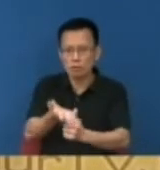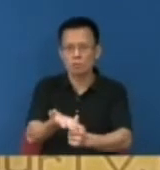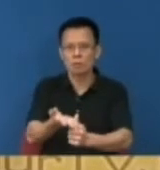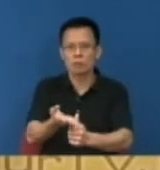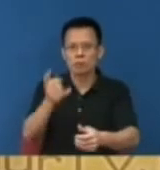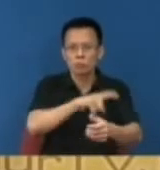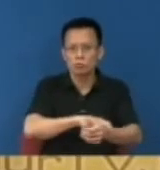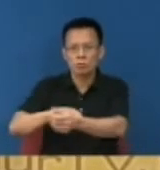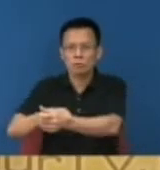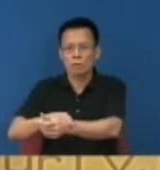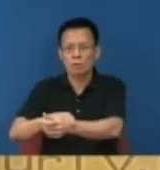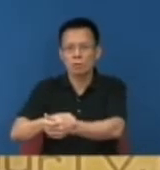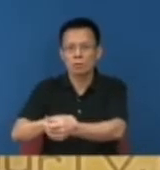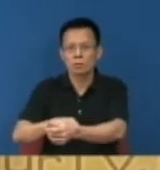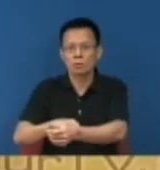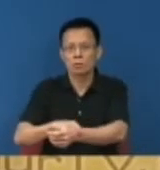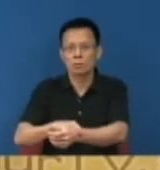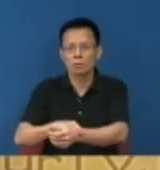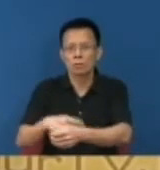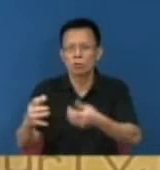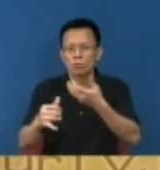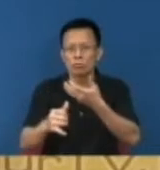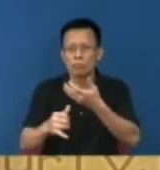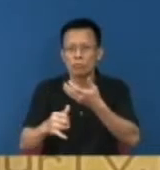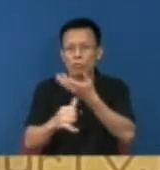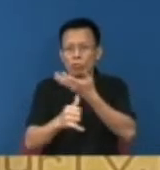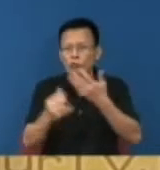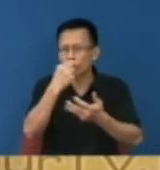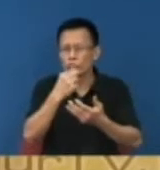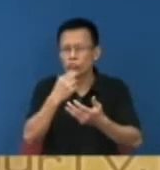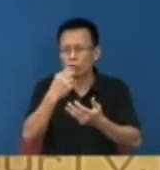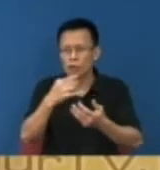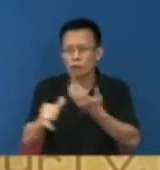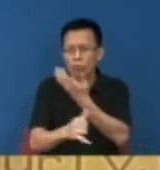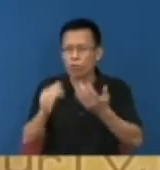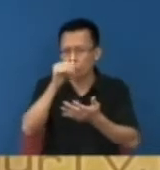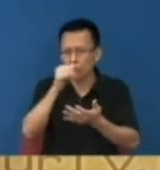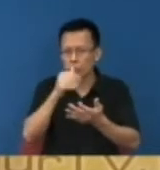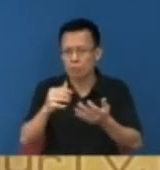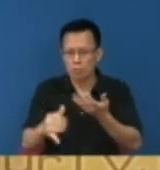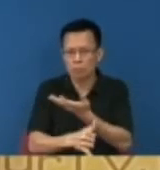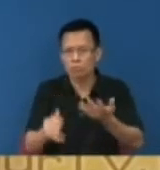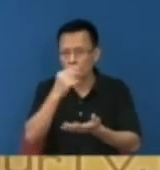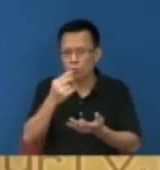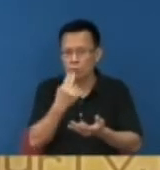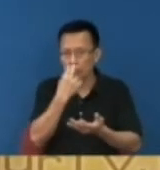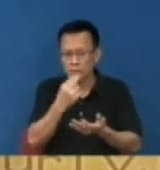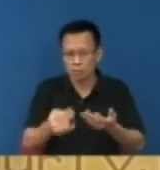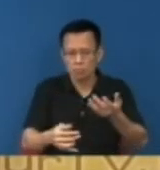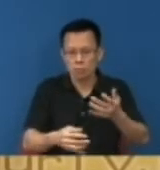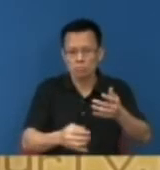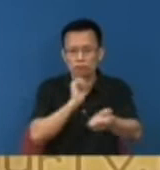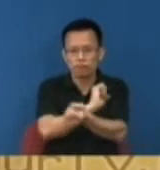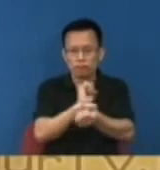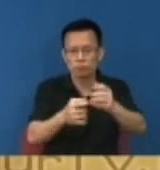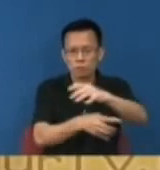呢、這個呢、這個用呢個煤氣殺曬佢哋，好似殺猶太人咁。所以唔該